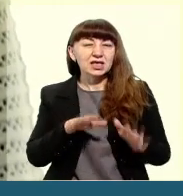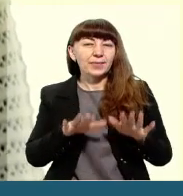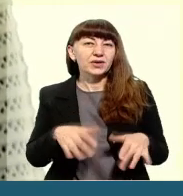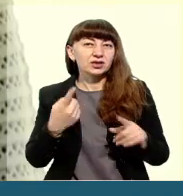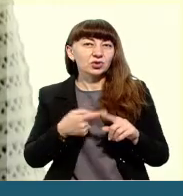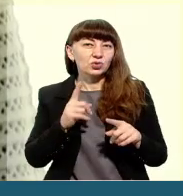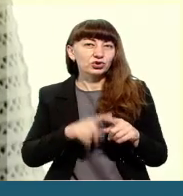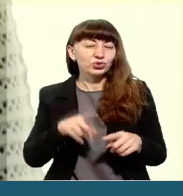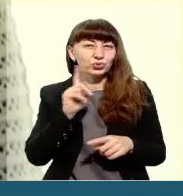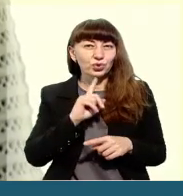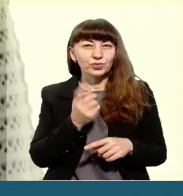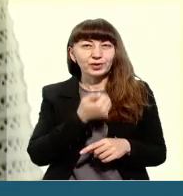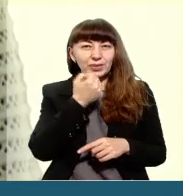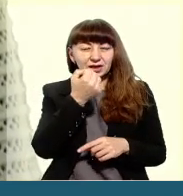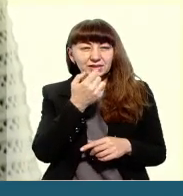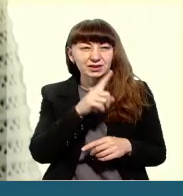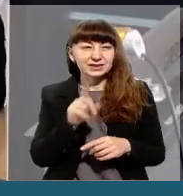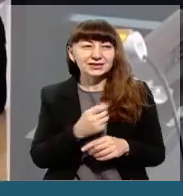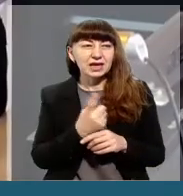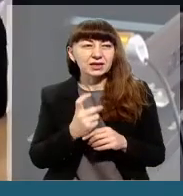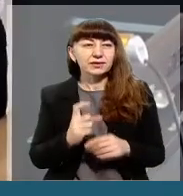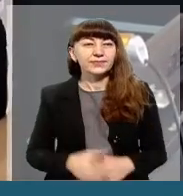очень удобно и благодарны им за это.